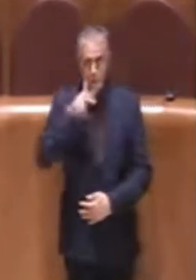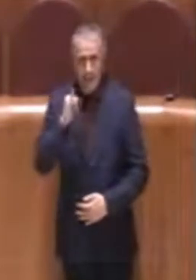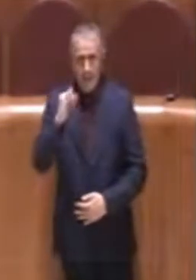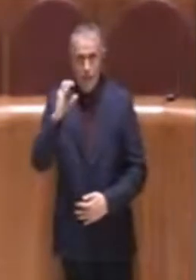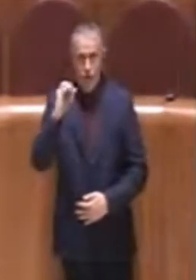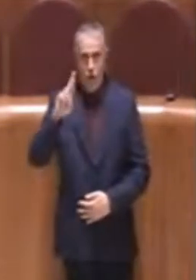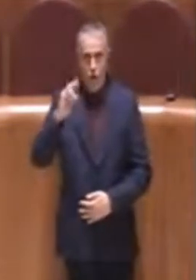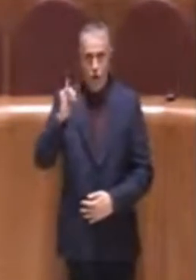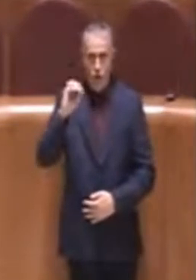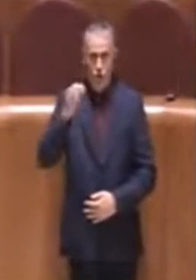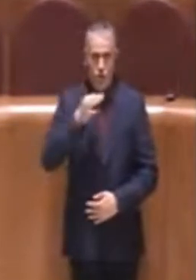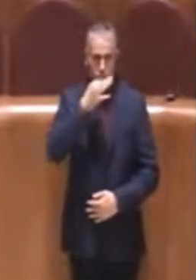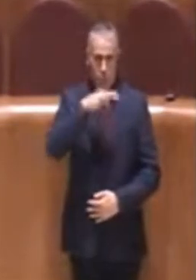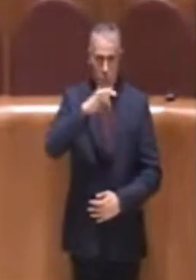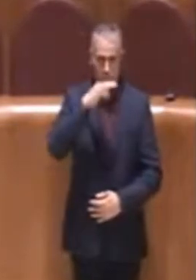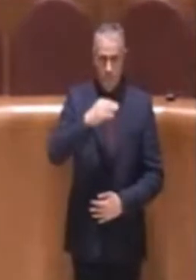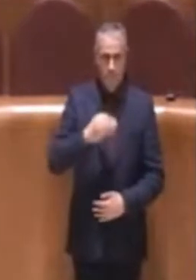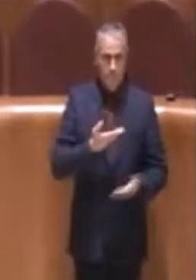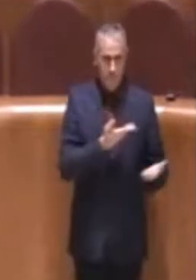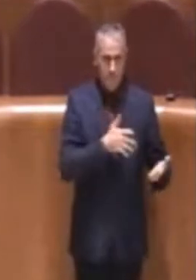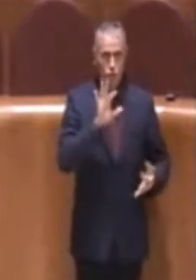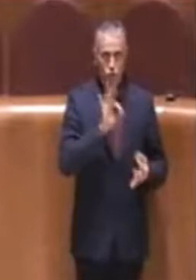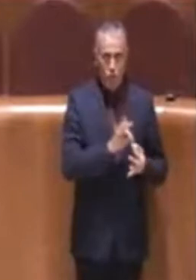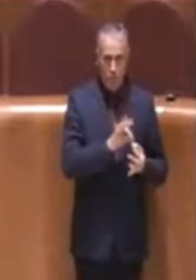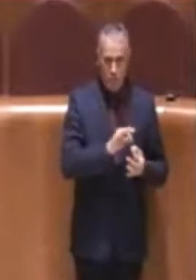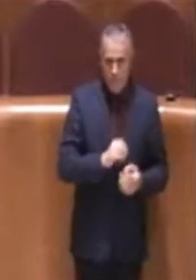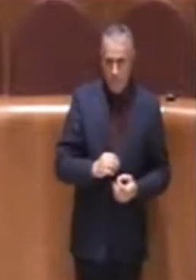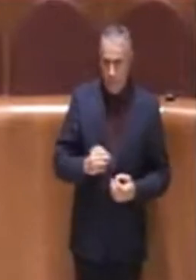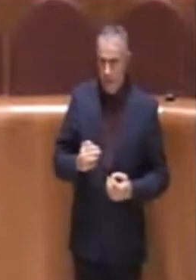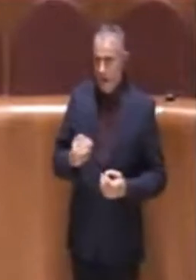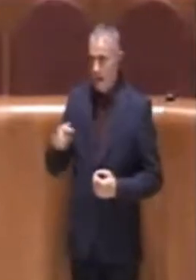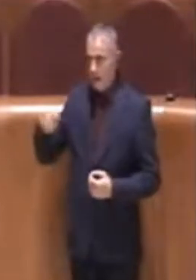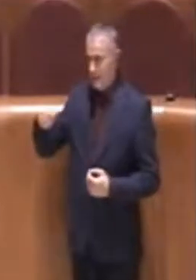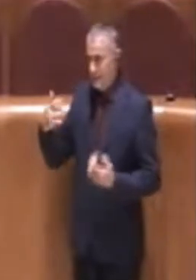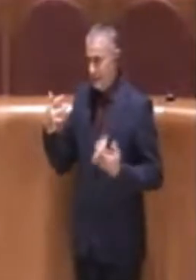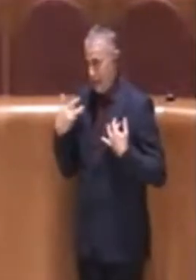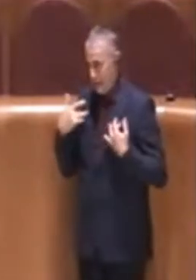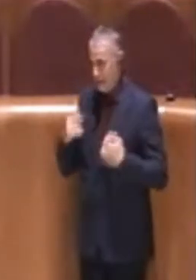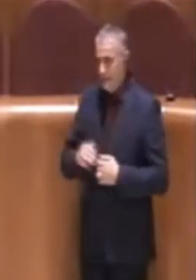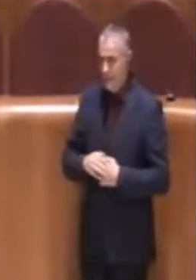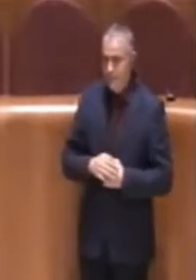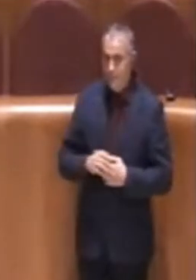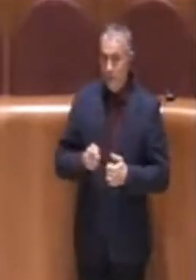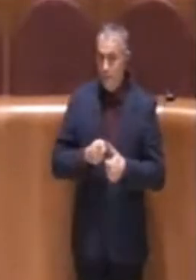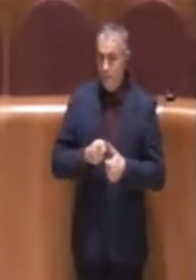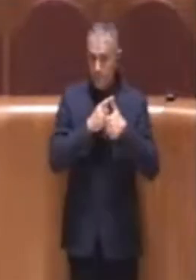grazie presidente allora innanzitutto volevo dire